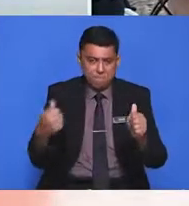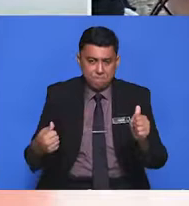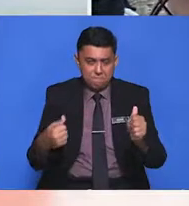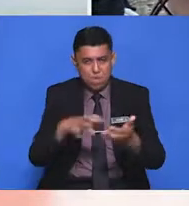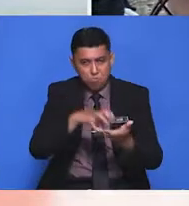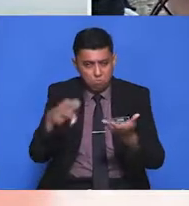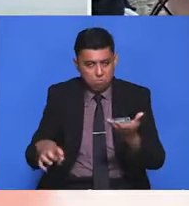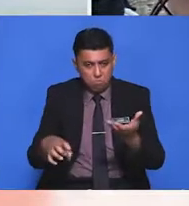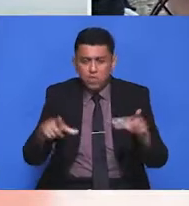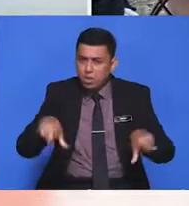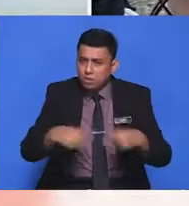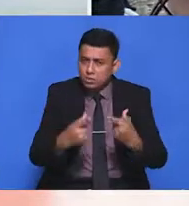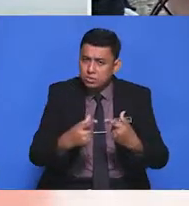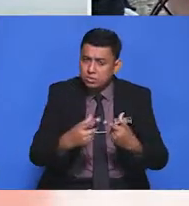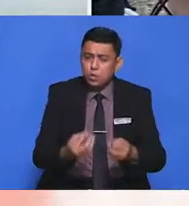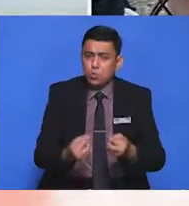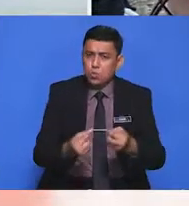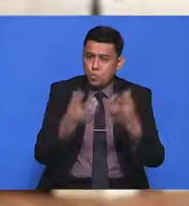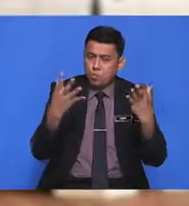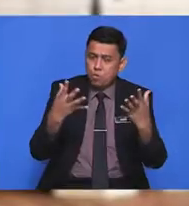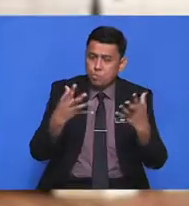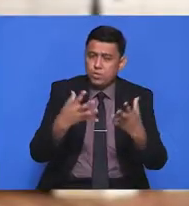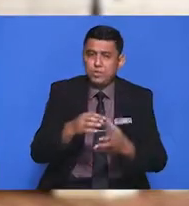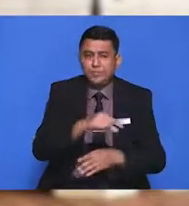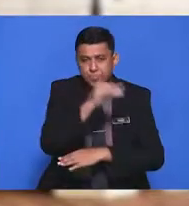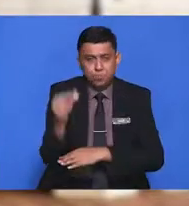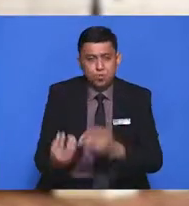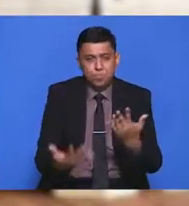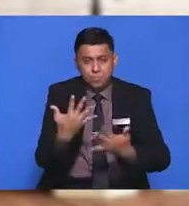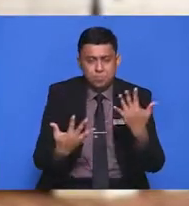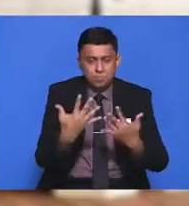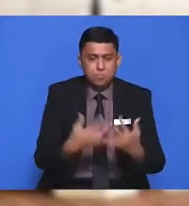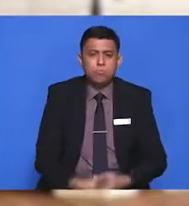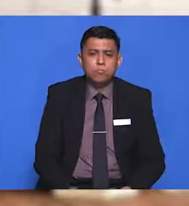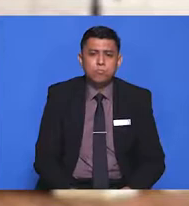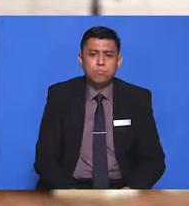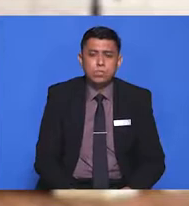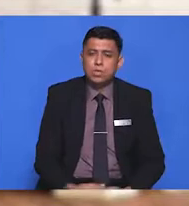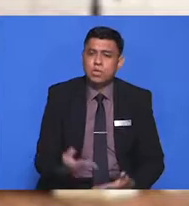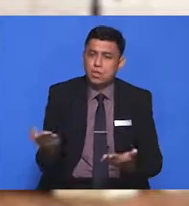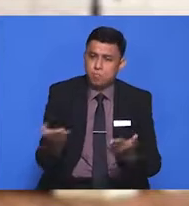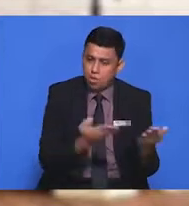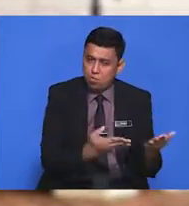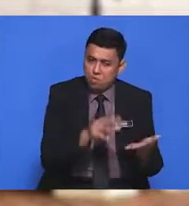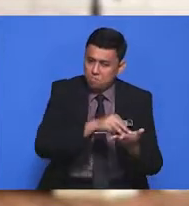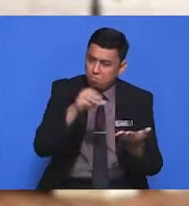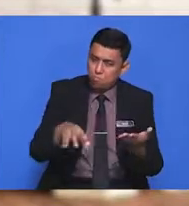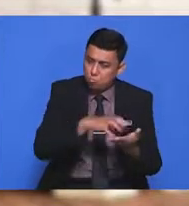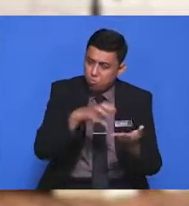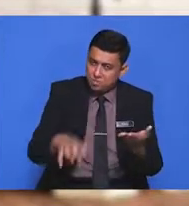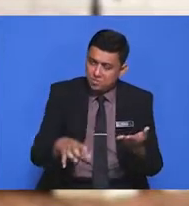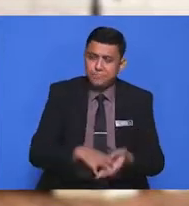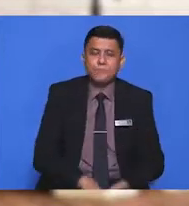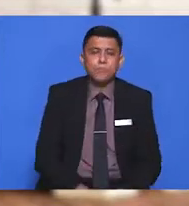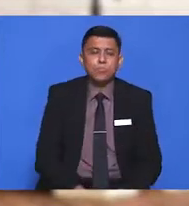sebelum berlakunya letusan berikut. Walaupun aktiviti gunung berapi ini membawa kemusnahan dan kerosakan,